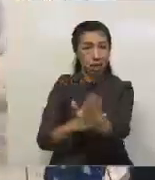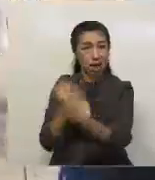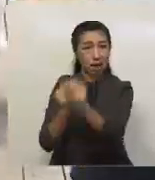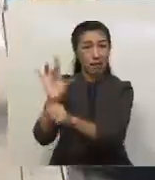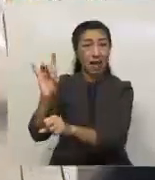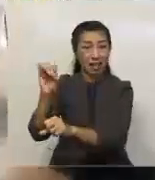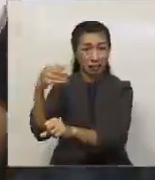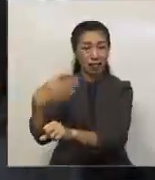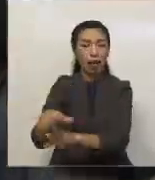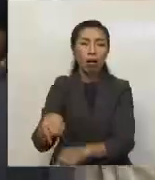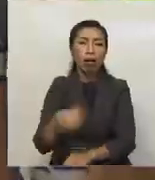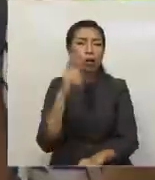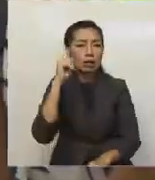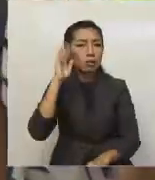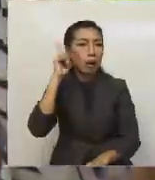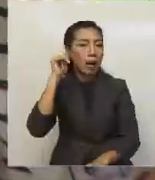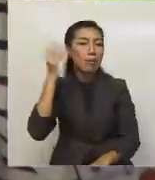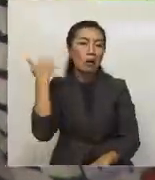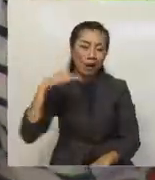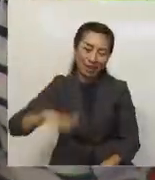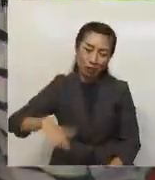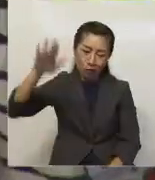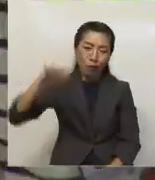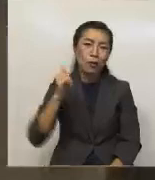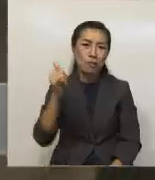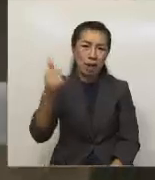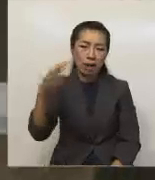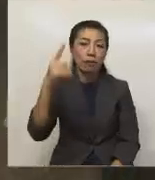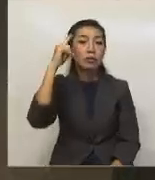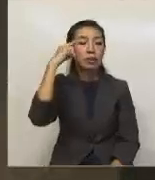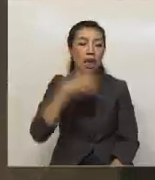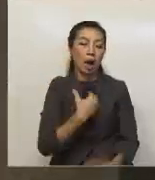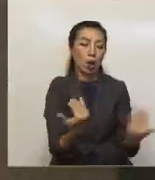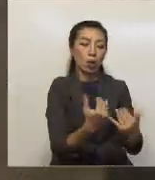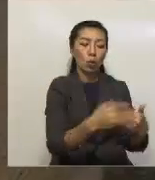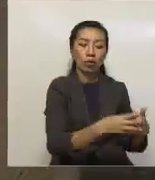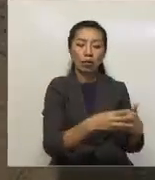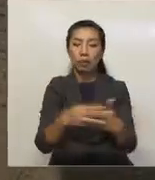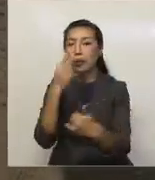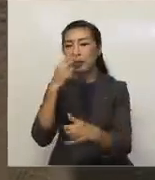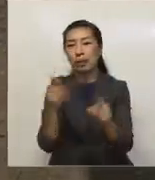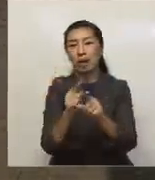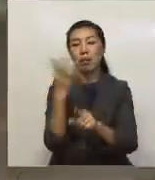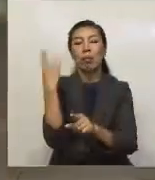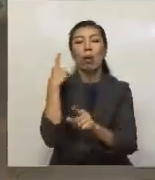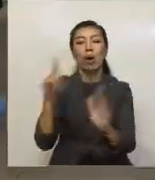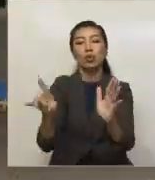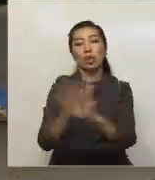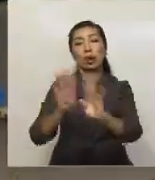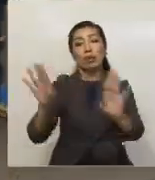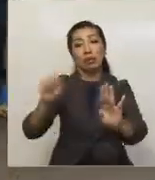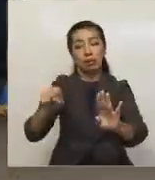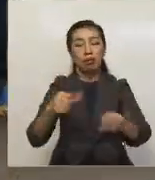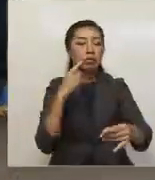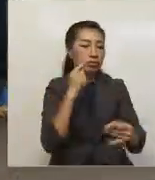บ้างไปสัมผัสบรรยากาศบ้างนะคะเนื่องจากว่าเมื่อวานนี้เป็นวันสุดท้ายที่จะเปิดให้บริการส่วนใหญ่ก็จะมาเป็นครอบครั